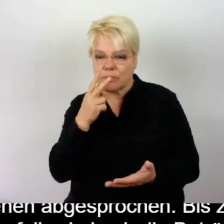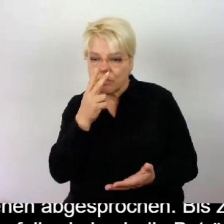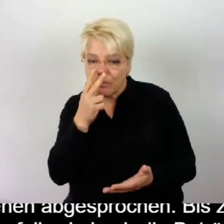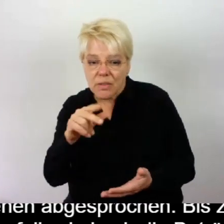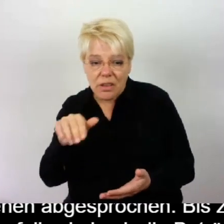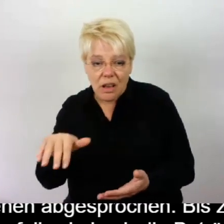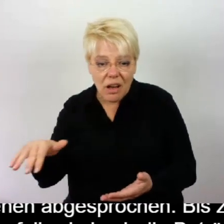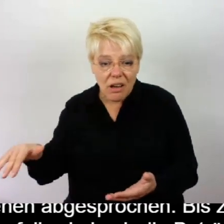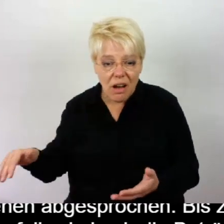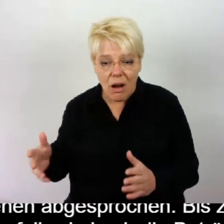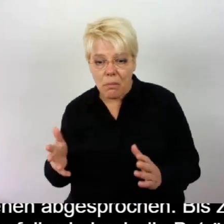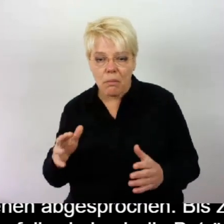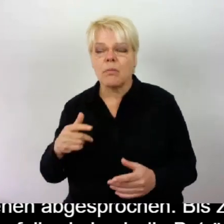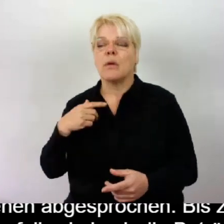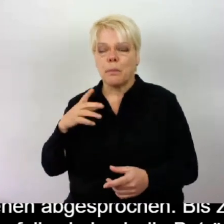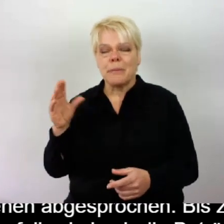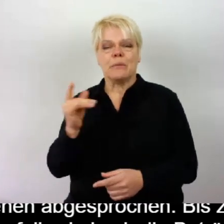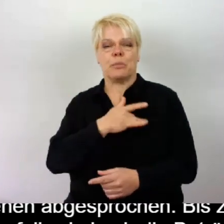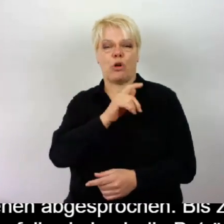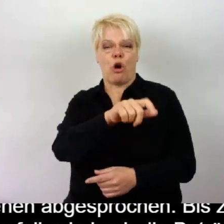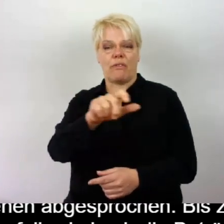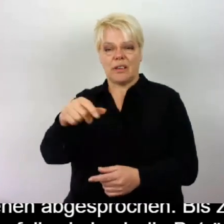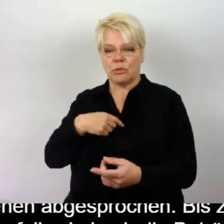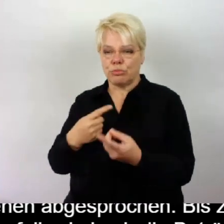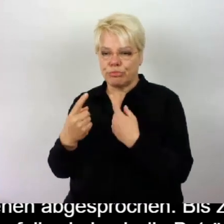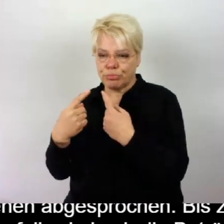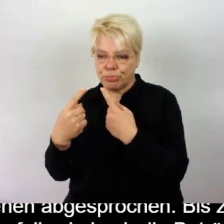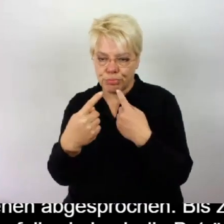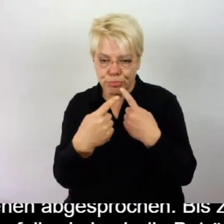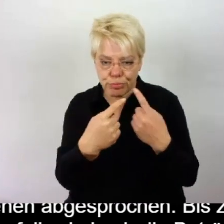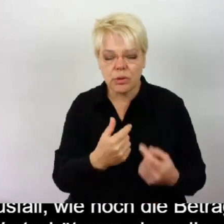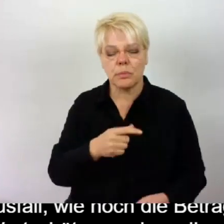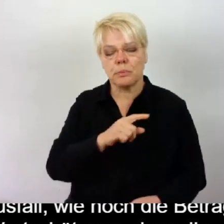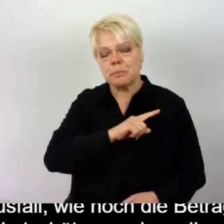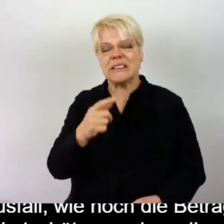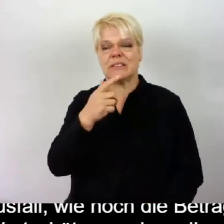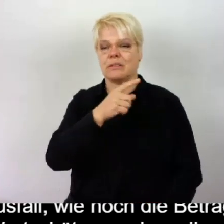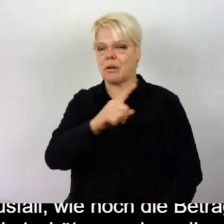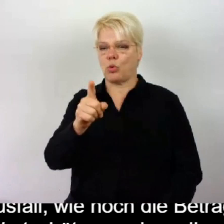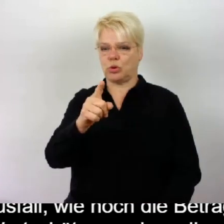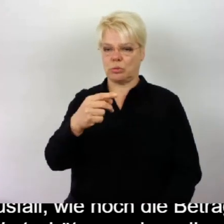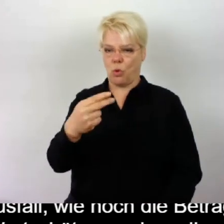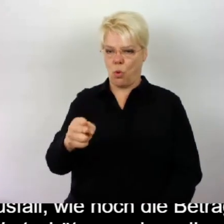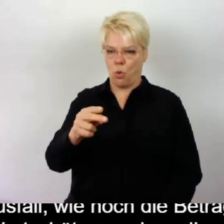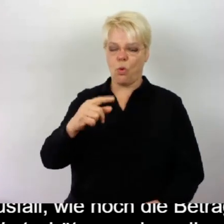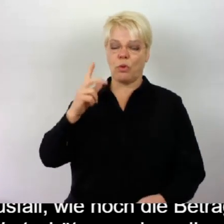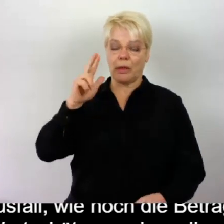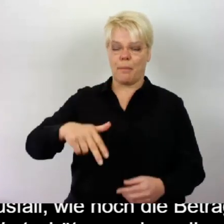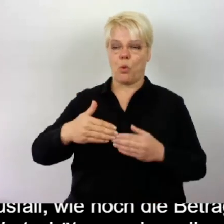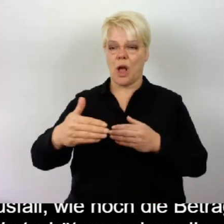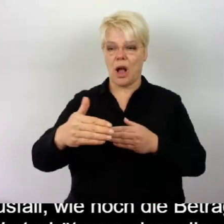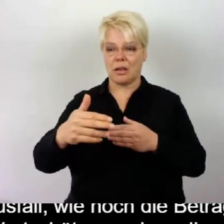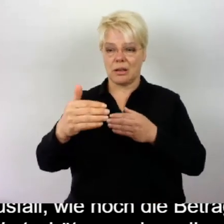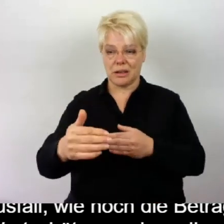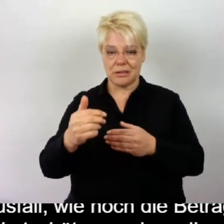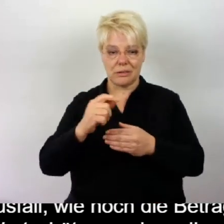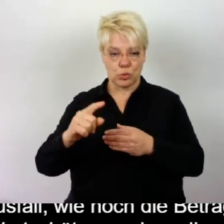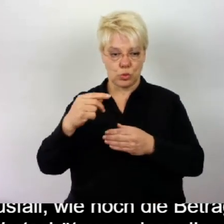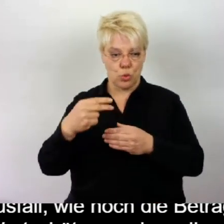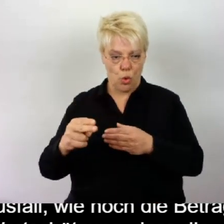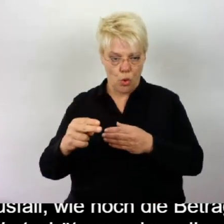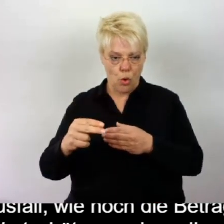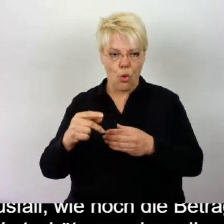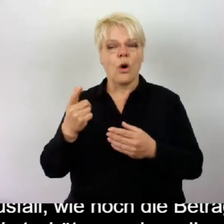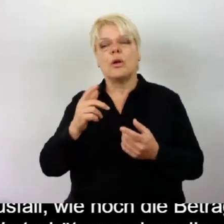Software starten. Meine sehr geehrten Damen und Herren, deshalb können wir eben jetzt in der Struktur die Solo-Selbstständigen, die bisher nicht von den